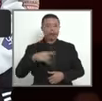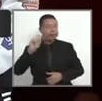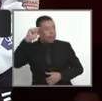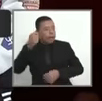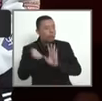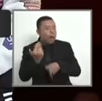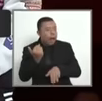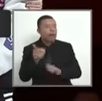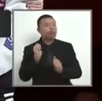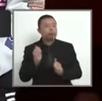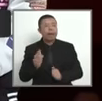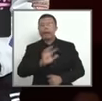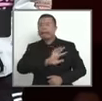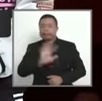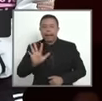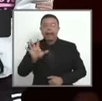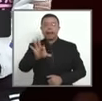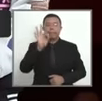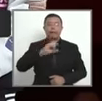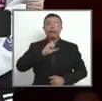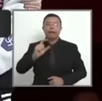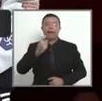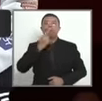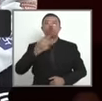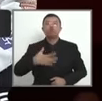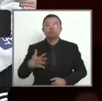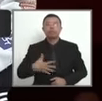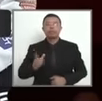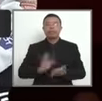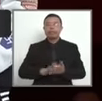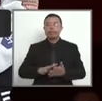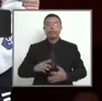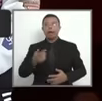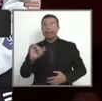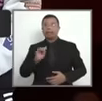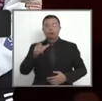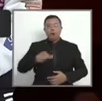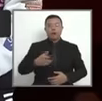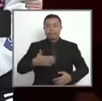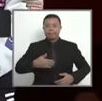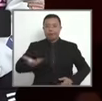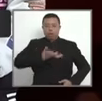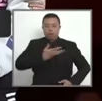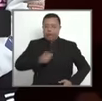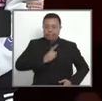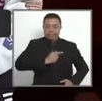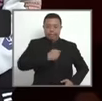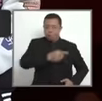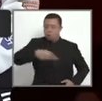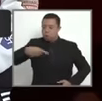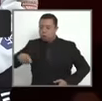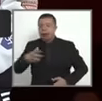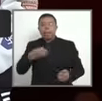secara luas ketika ee di musim-musim e kampanye mulai dari Papua sampai ke Aceh jadi